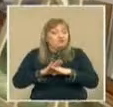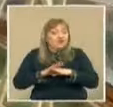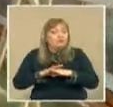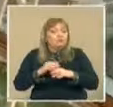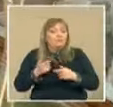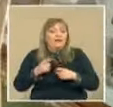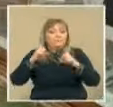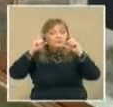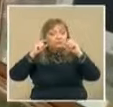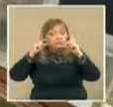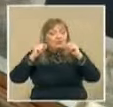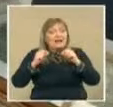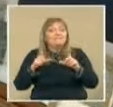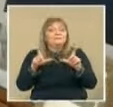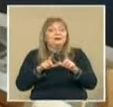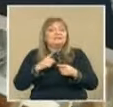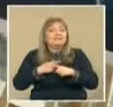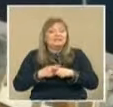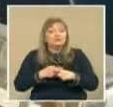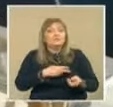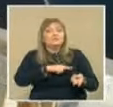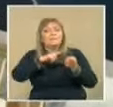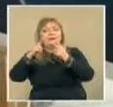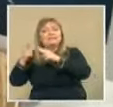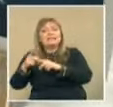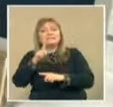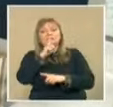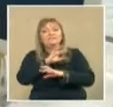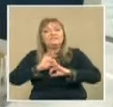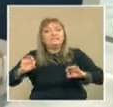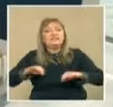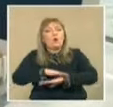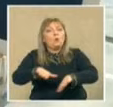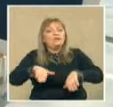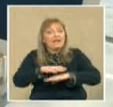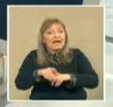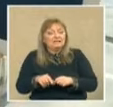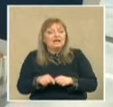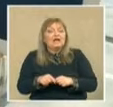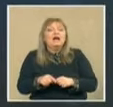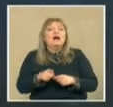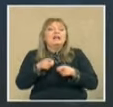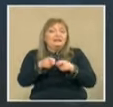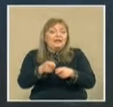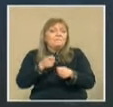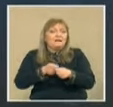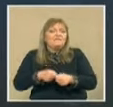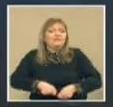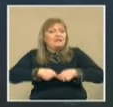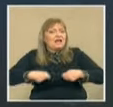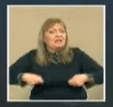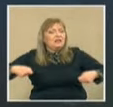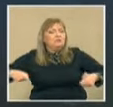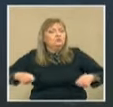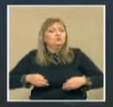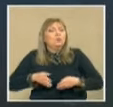Фотографиите на Мартин Христов ни пренасят в Тихия океан и ни запознават с големите гърбати китове – бозайниците, които правят най-дългото пътуване в